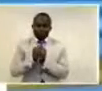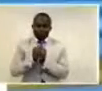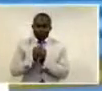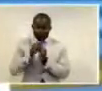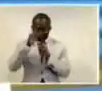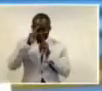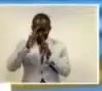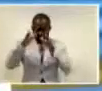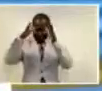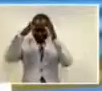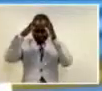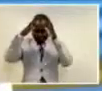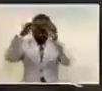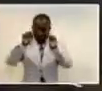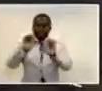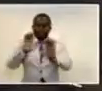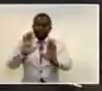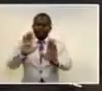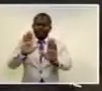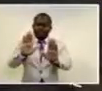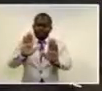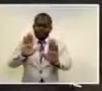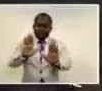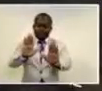Nyakubahwa Perezida wa Repubulika. Buretse gato.